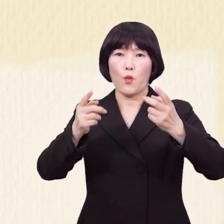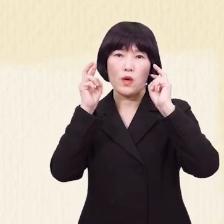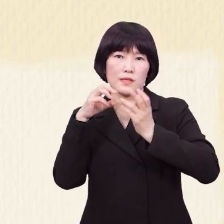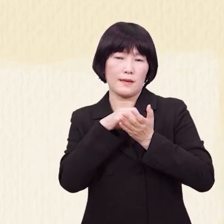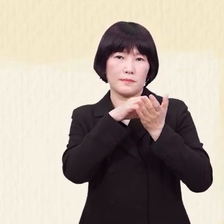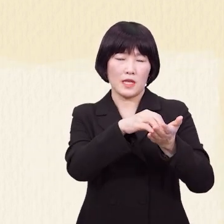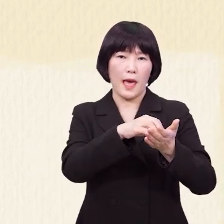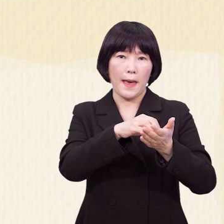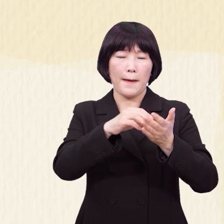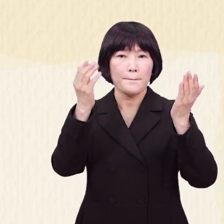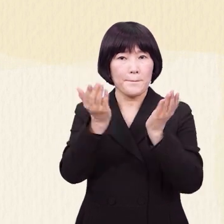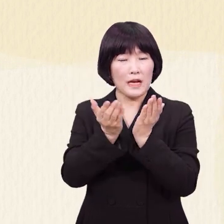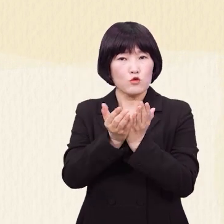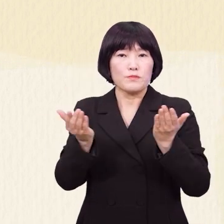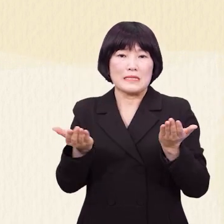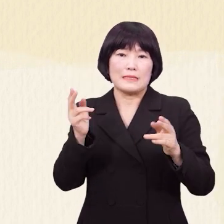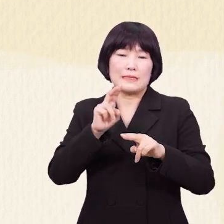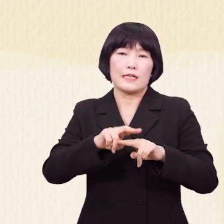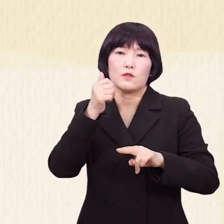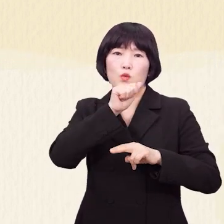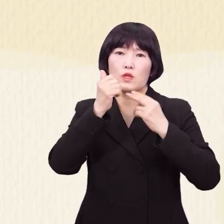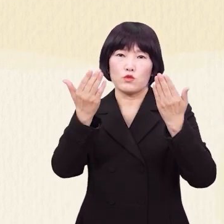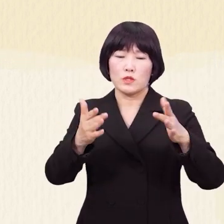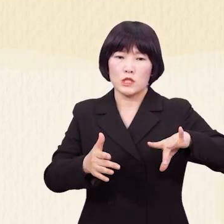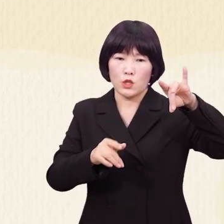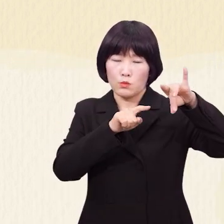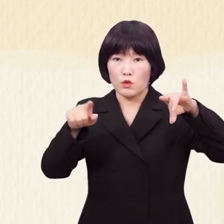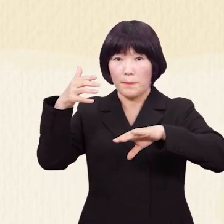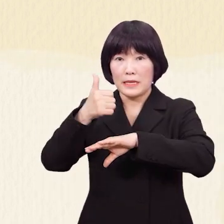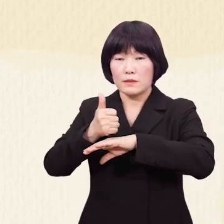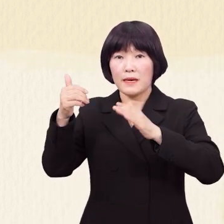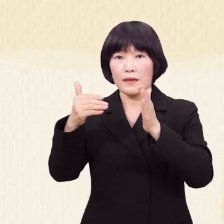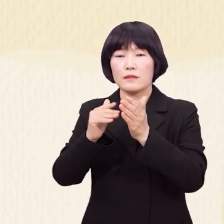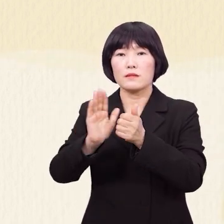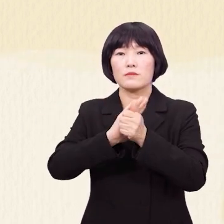맞춤형 일자리를 제공하는 원스톱 취업 지원 시스템입니다.